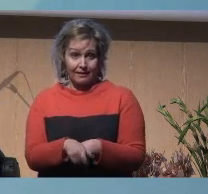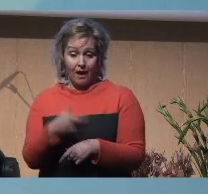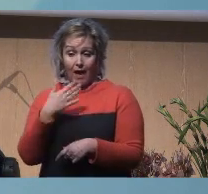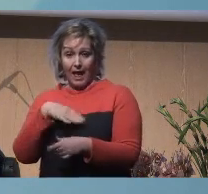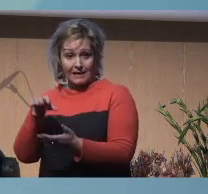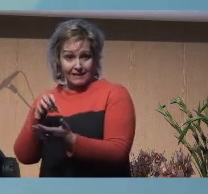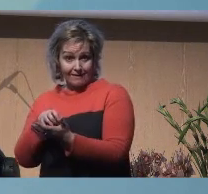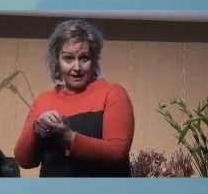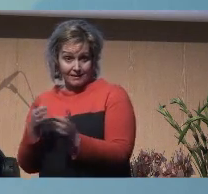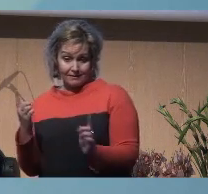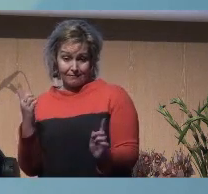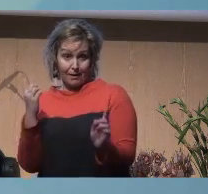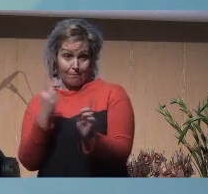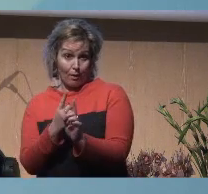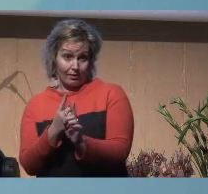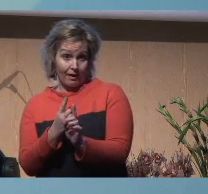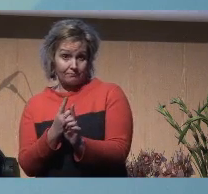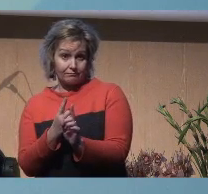pasient-helsevesen-møte.